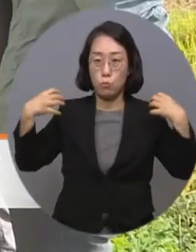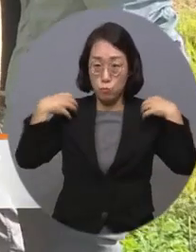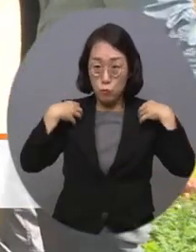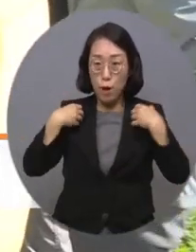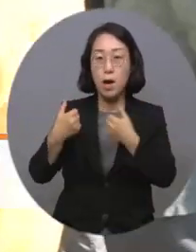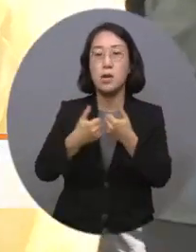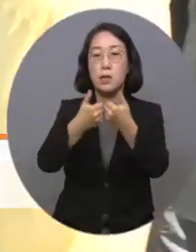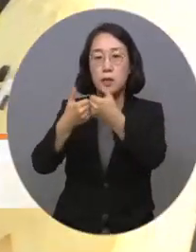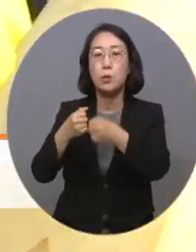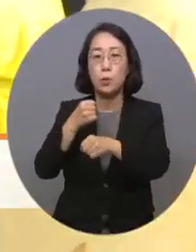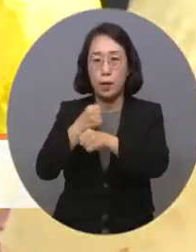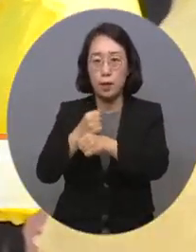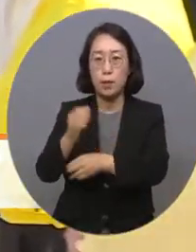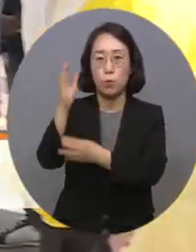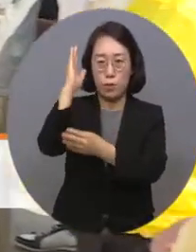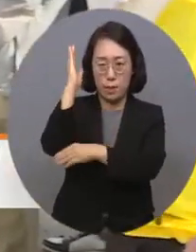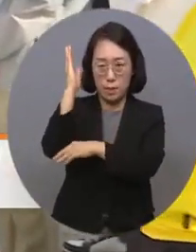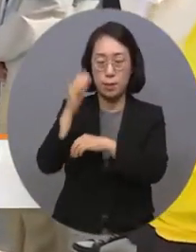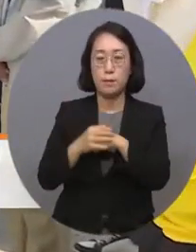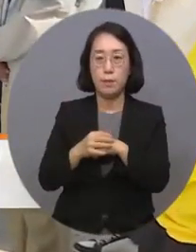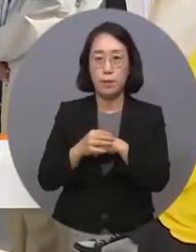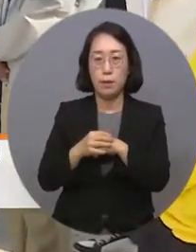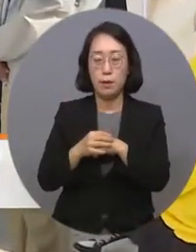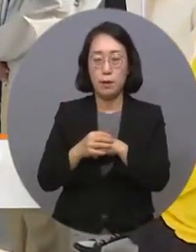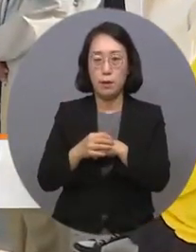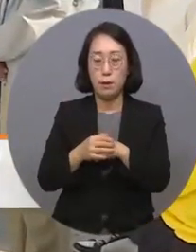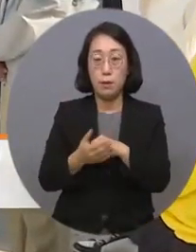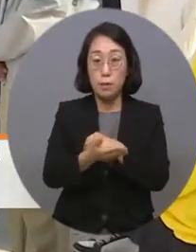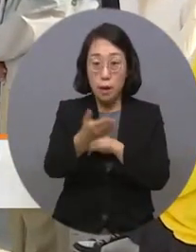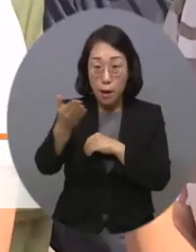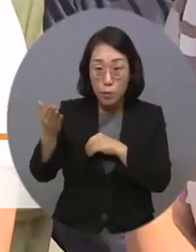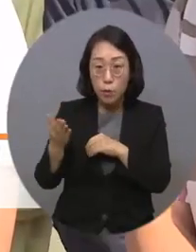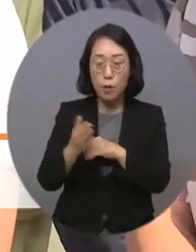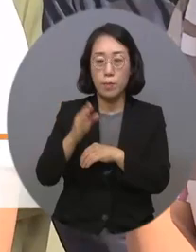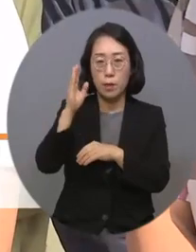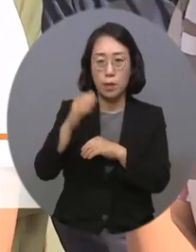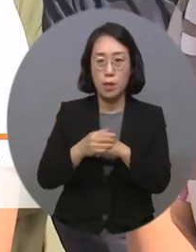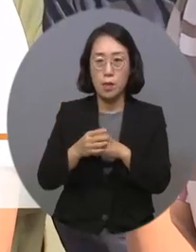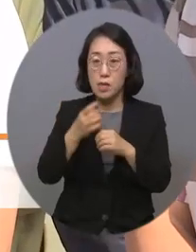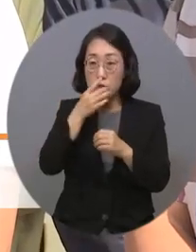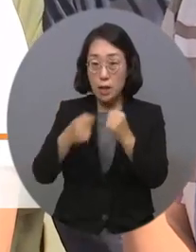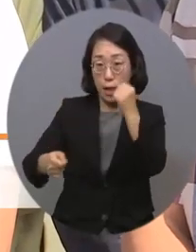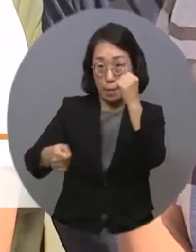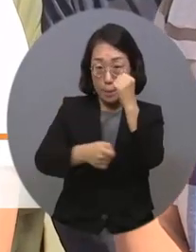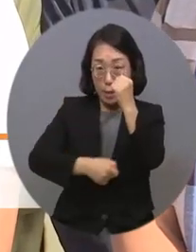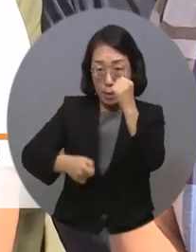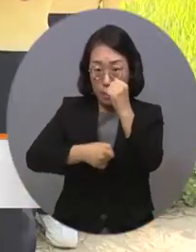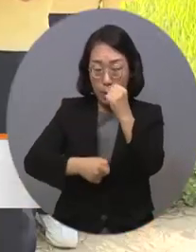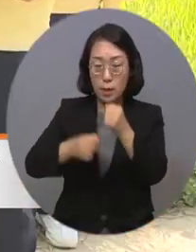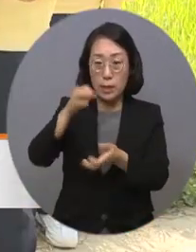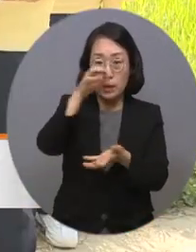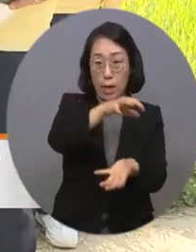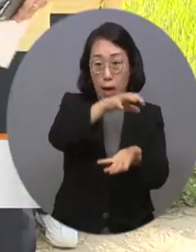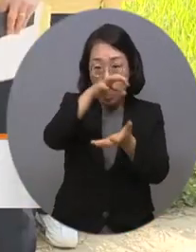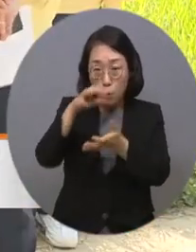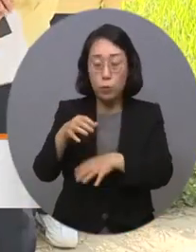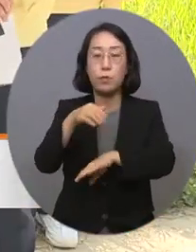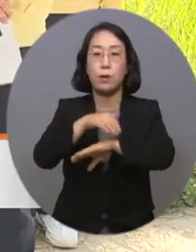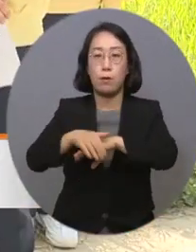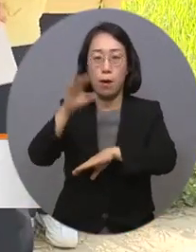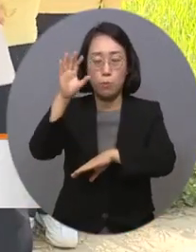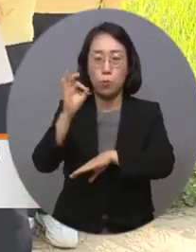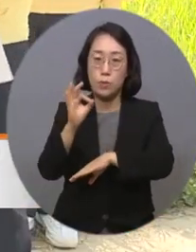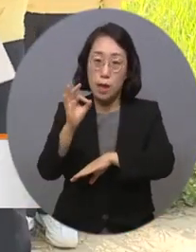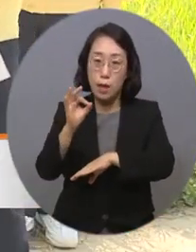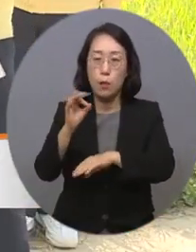협의하겠다고 말했습니다. 김 지사는 관계자들과 함께 수확기 벼 매입 계획과 향후 쌀값 전망